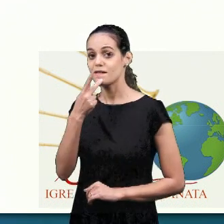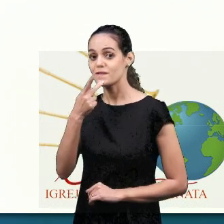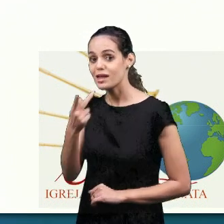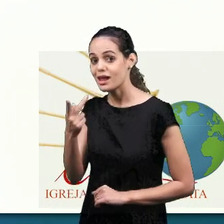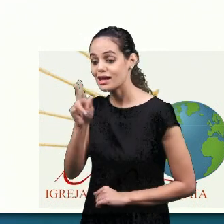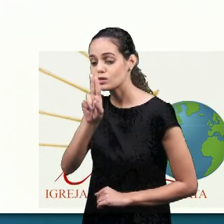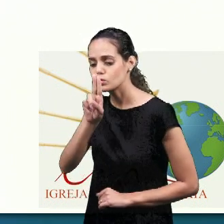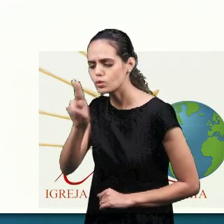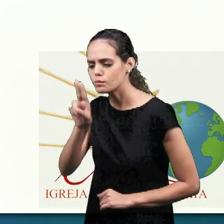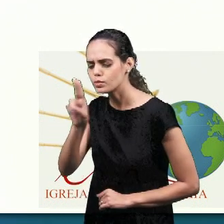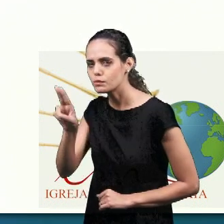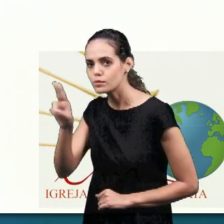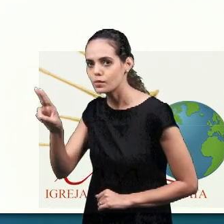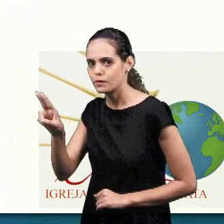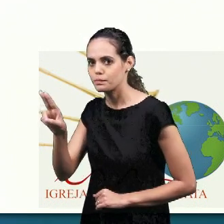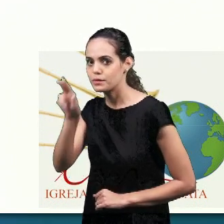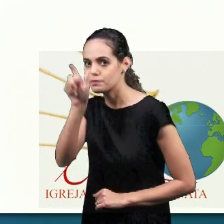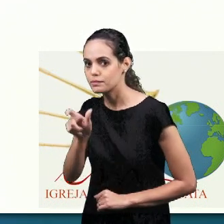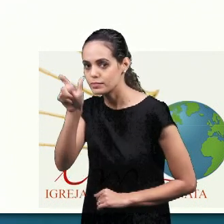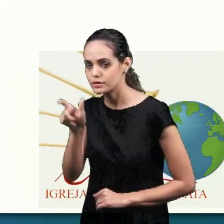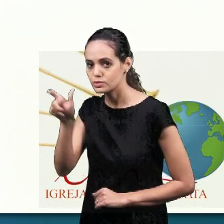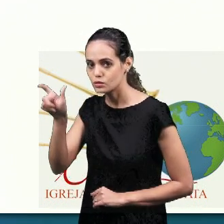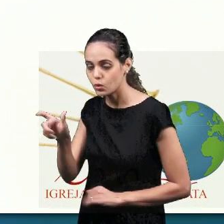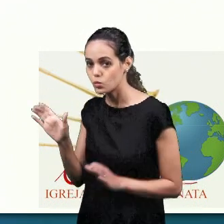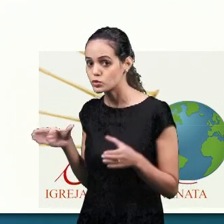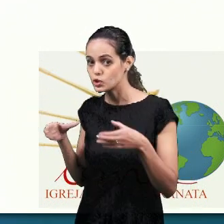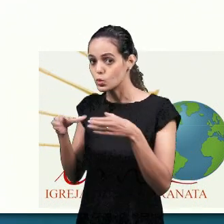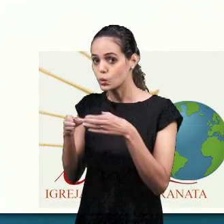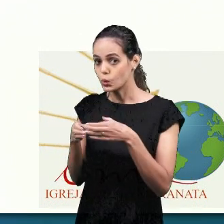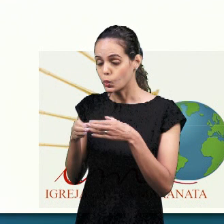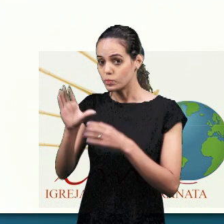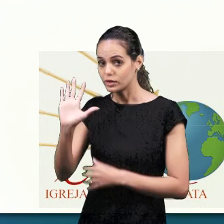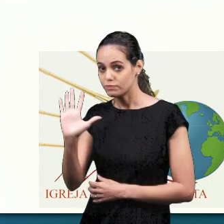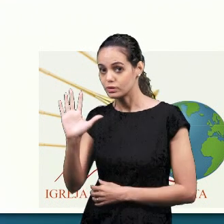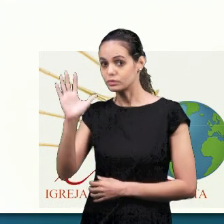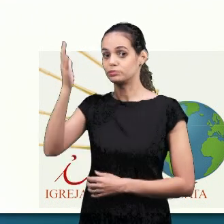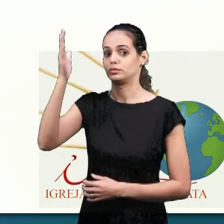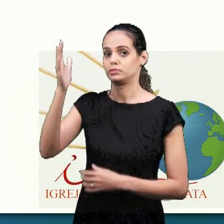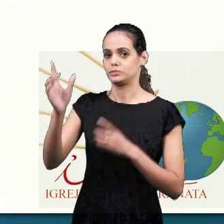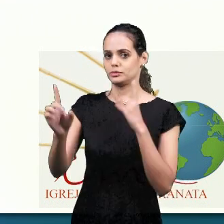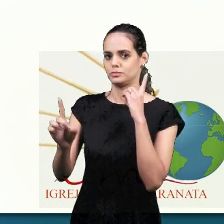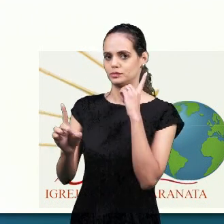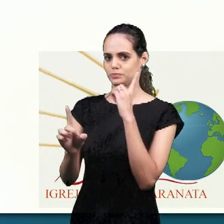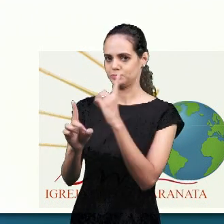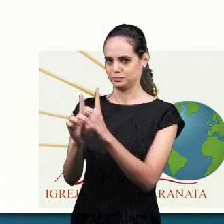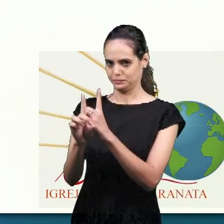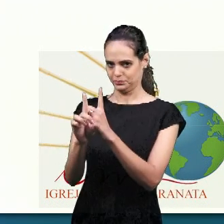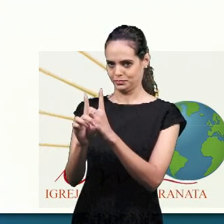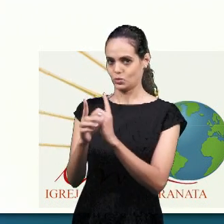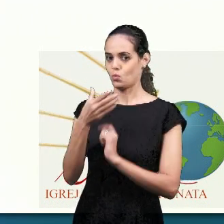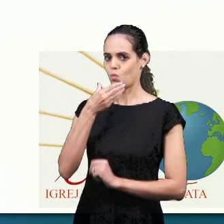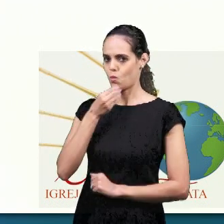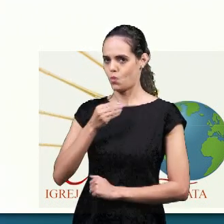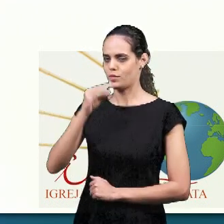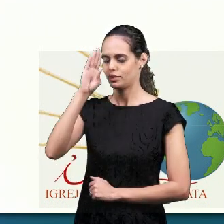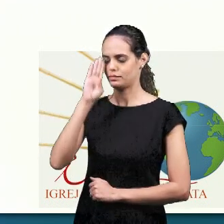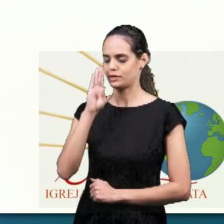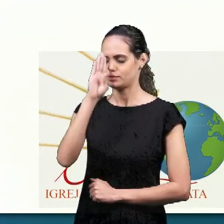c'est-à-dire à part la foule, citer le nom des personnes du groupe qui étaient dans cet